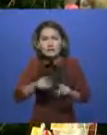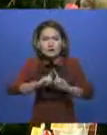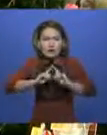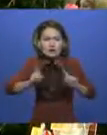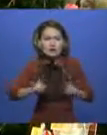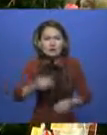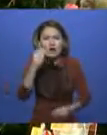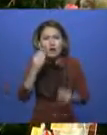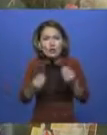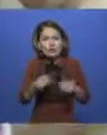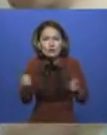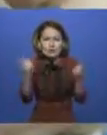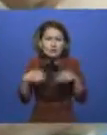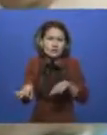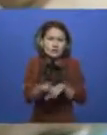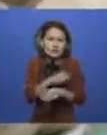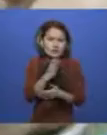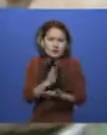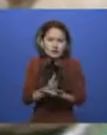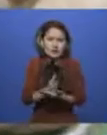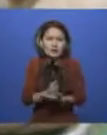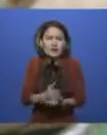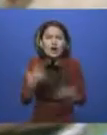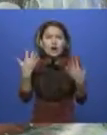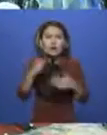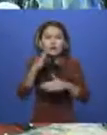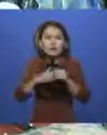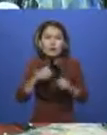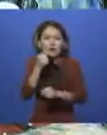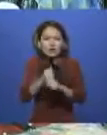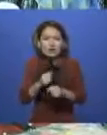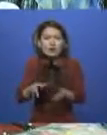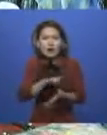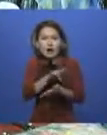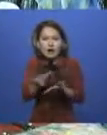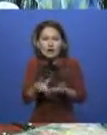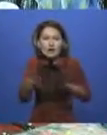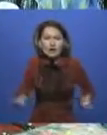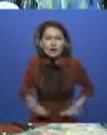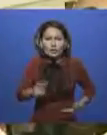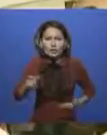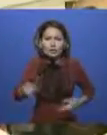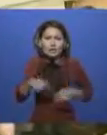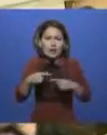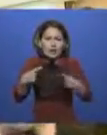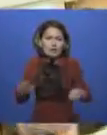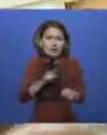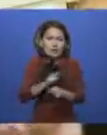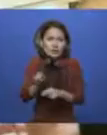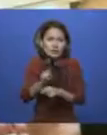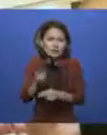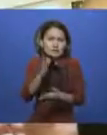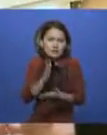халық білуі тиіс деп ойлаймыз. Жәрменке аясында қолөнер шеберлері қала тұрғындарына шеберлік сабақтарын өткізіп, түрлі бұйымдар жасауды